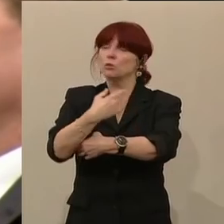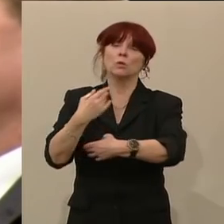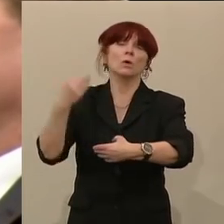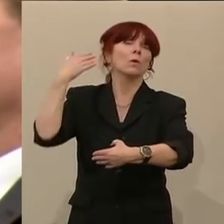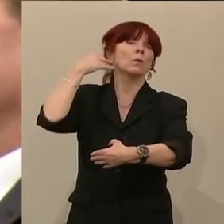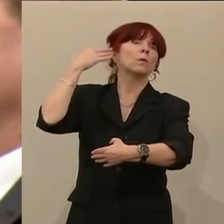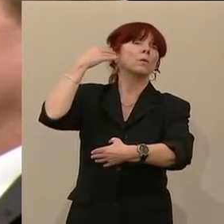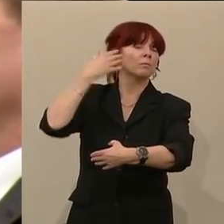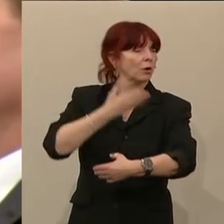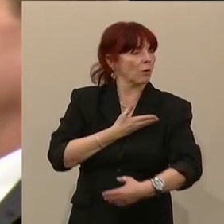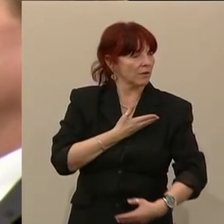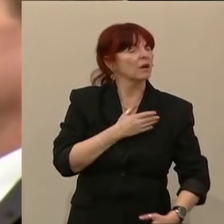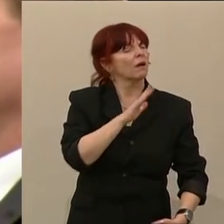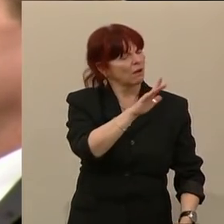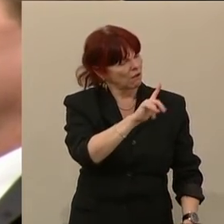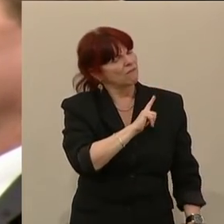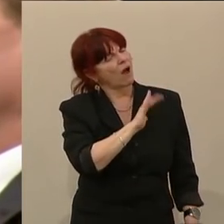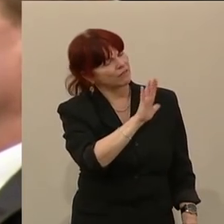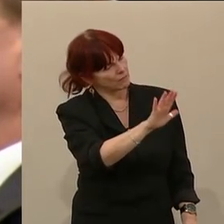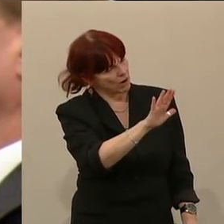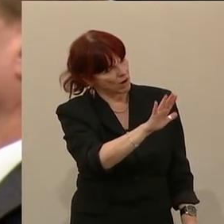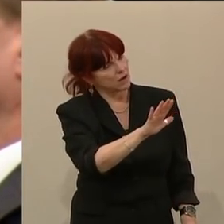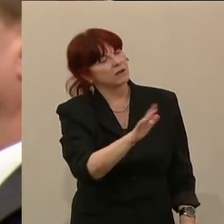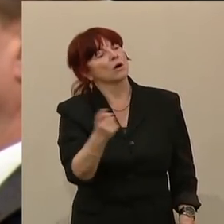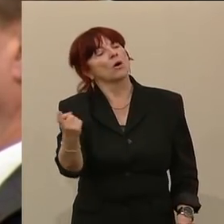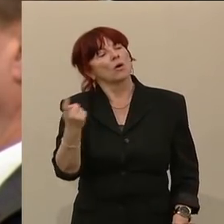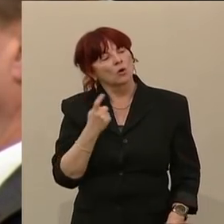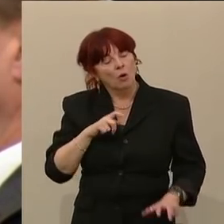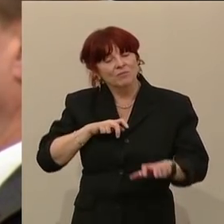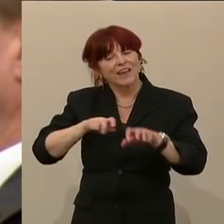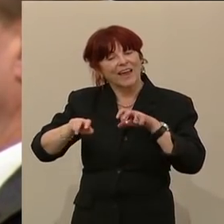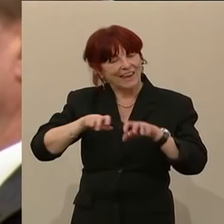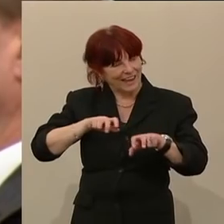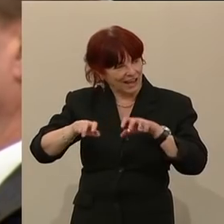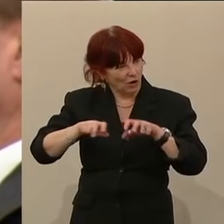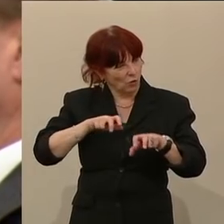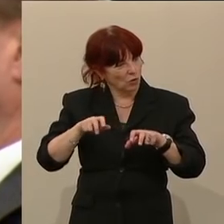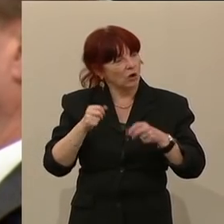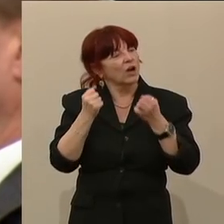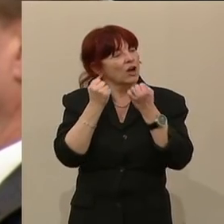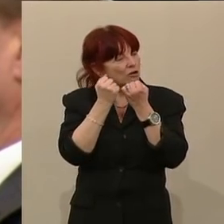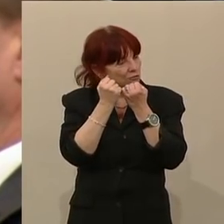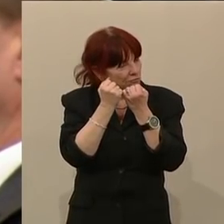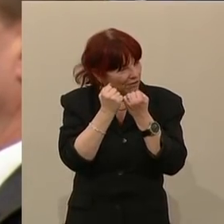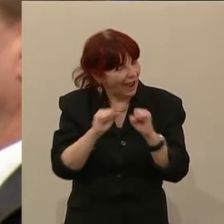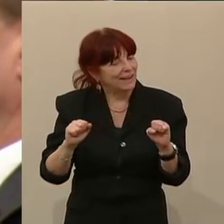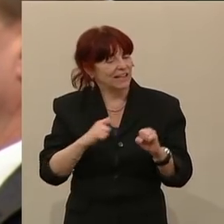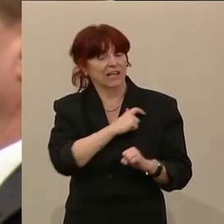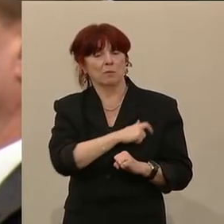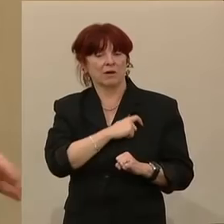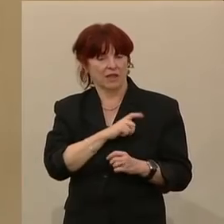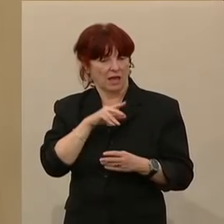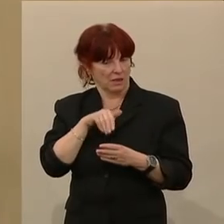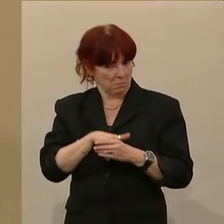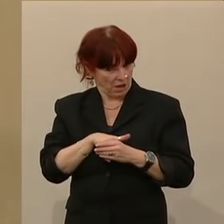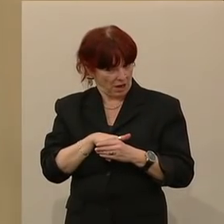heißt, warten Sie mal ab, ob es eine Regierung gibt, wo die Freiheitlichen sich beteiligen werden. Das ist ja noch gar nicht sicher, das wird sich